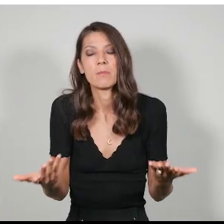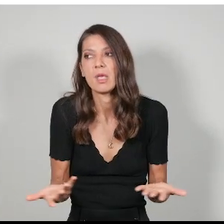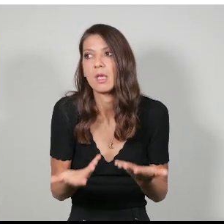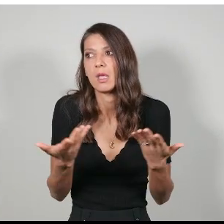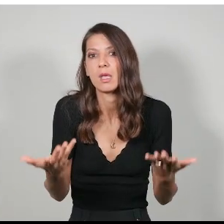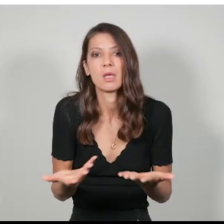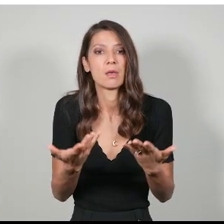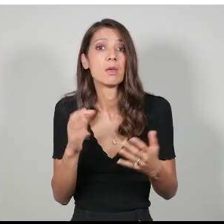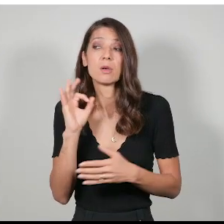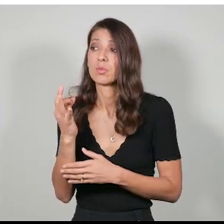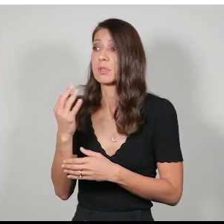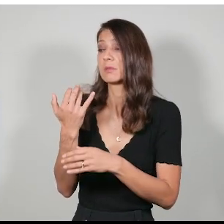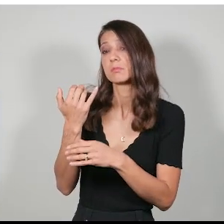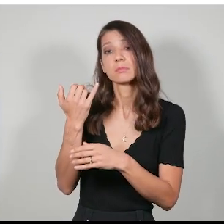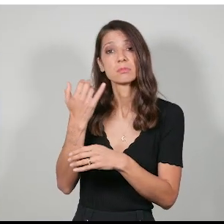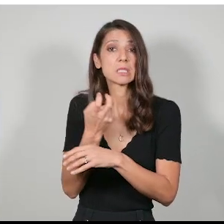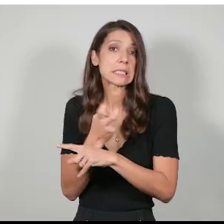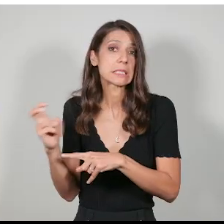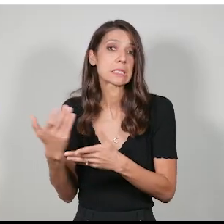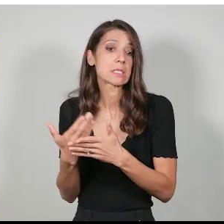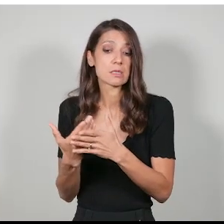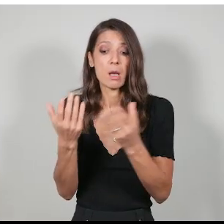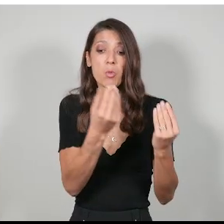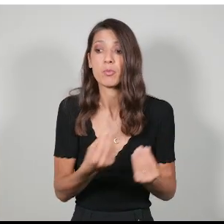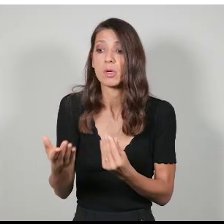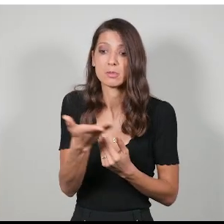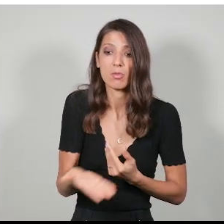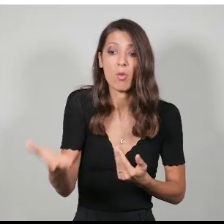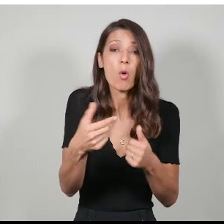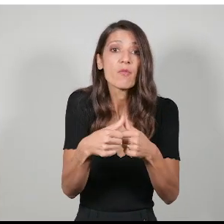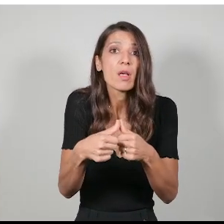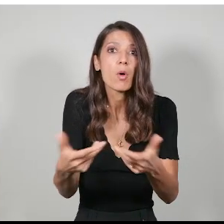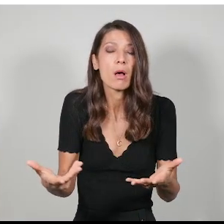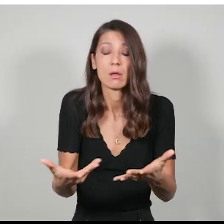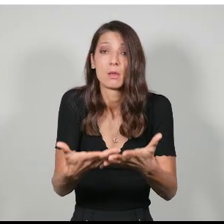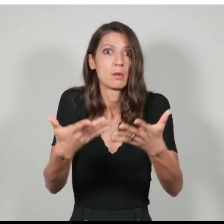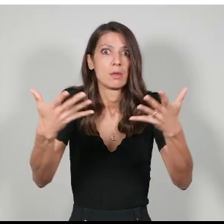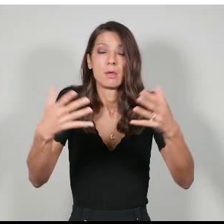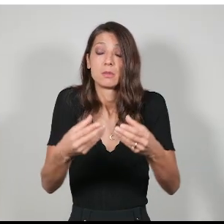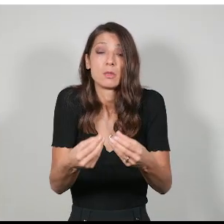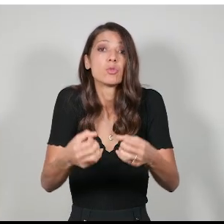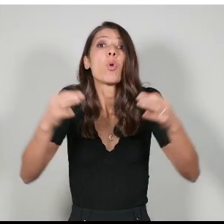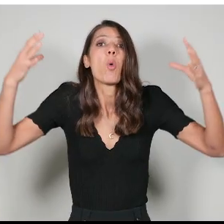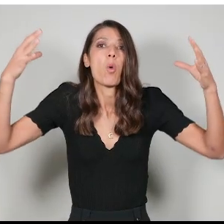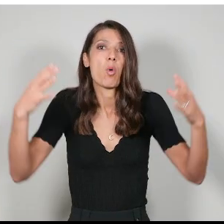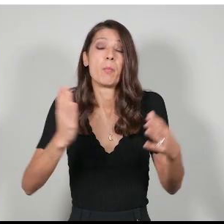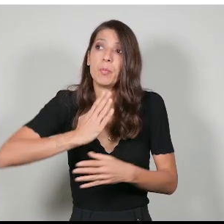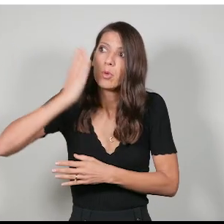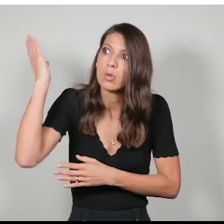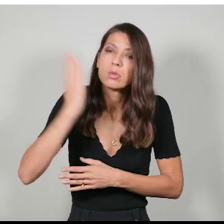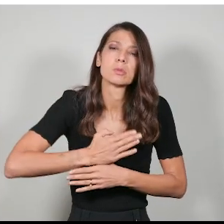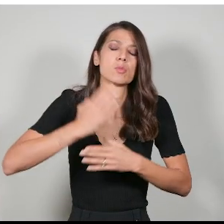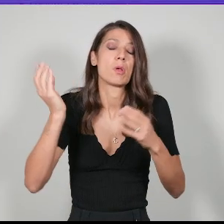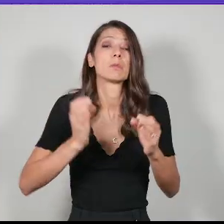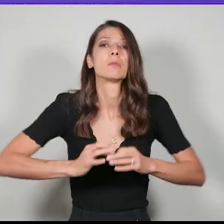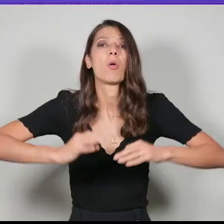ça. C'est l'idée que face à une telle population, qu'est-ce qu'on peut faire finalement, hein, la masse est tellement importante, les besoins sont tellement massifs